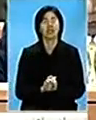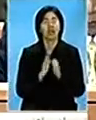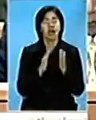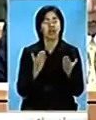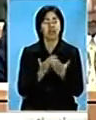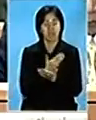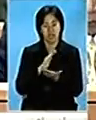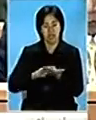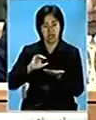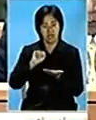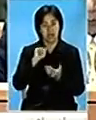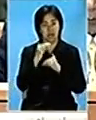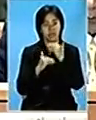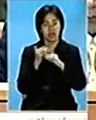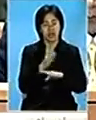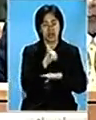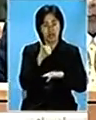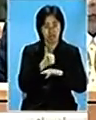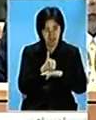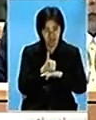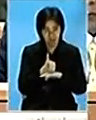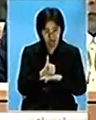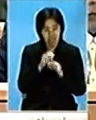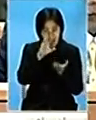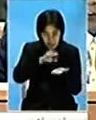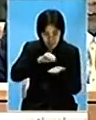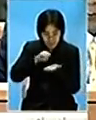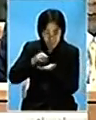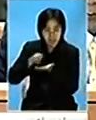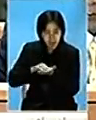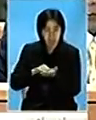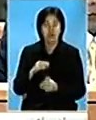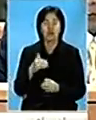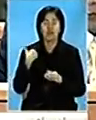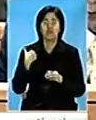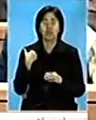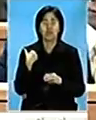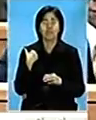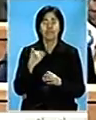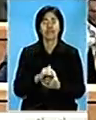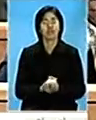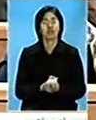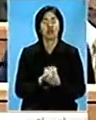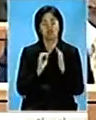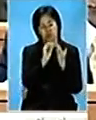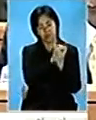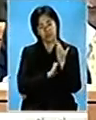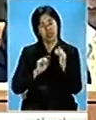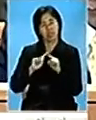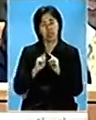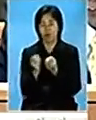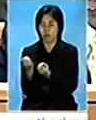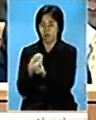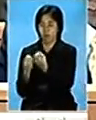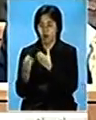ของสภาพัฒนาทางการเมืองได้รับความคิดเห็นซึ่งสะท้อนมาจากหลายพื้นที่สะท้อนม